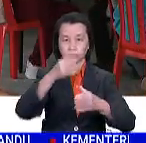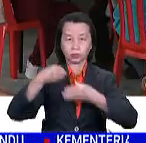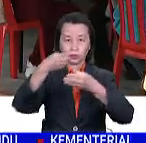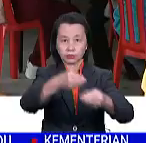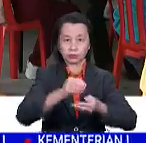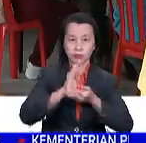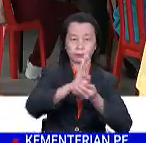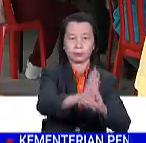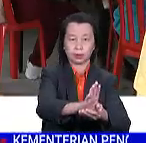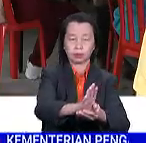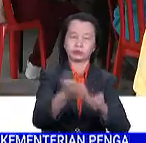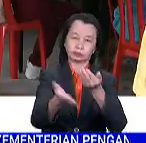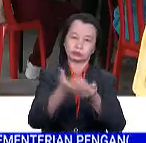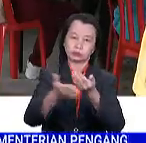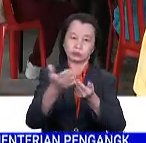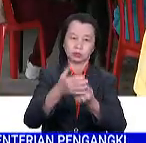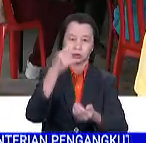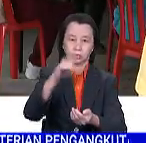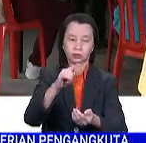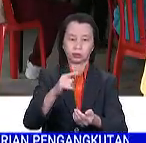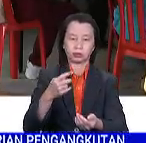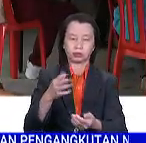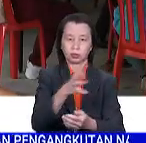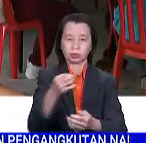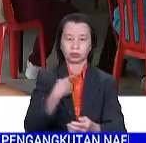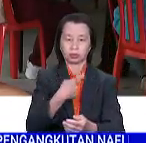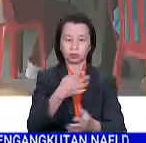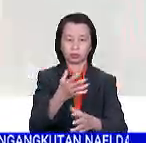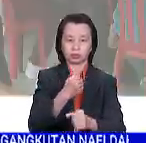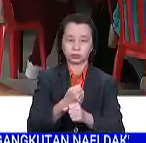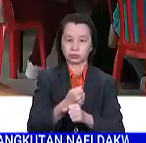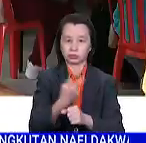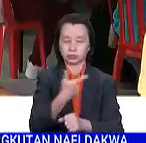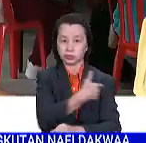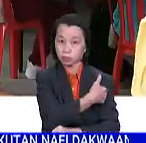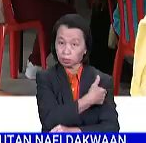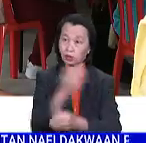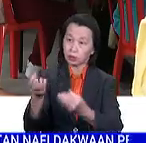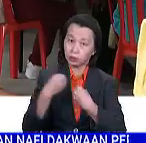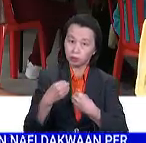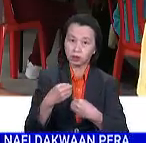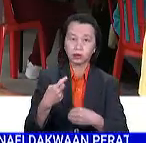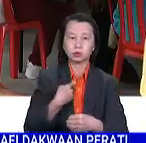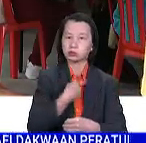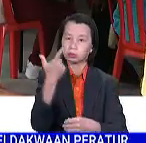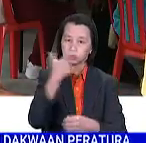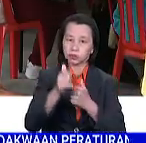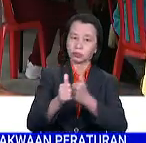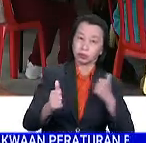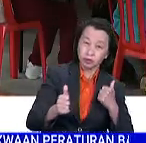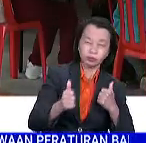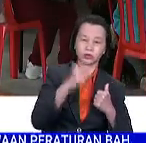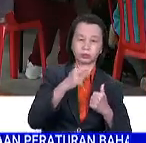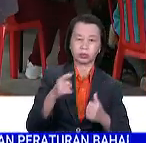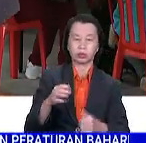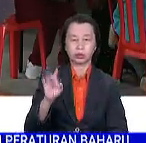bantuan untuk kemudahan lah, untuk vaksin pun kita dapat juga untuk cucuk ni. Yang ada ketinggalan macam yang satu